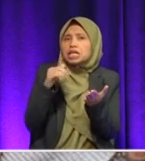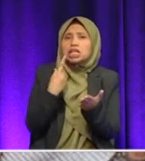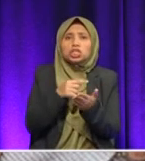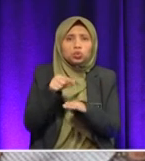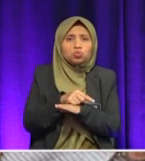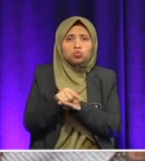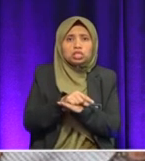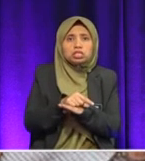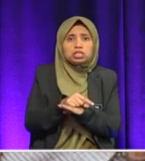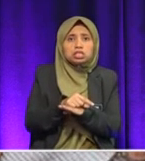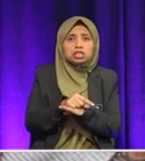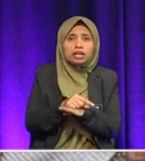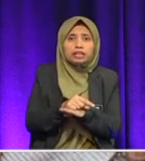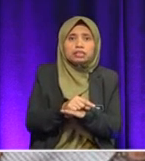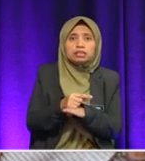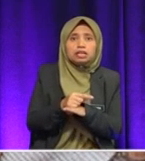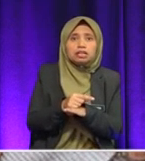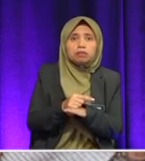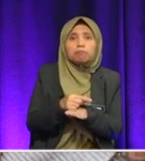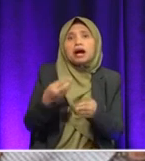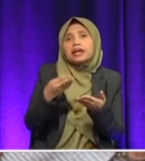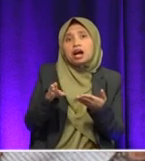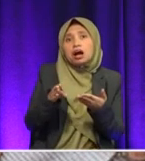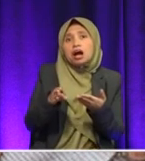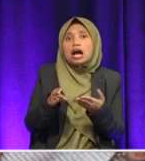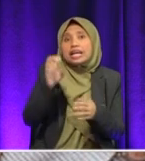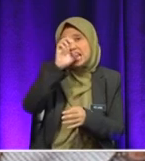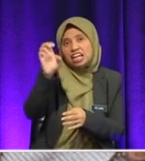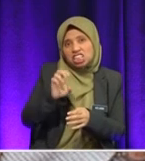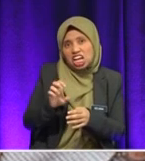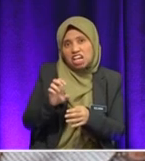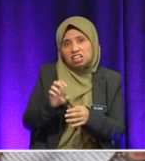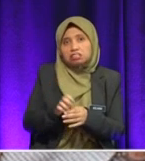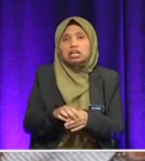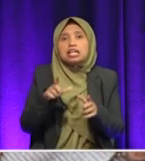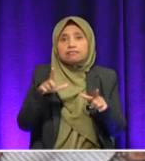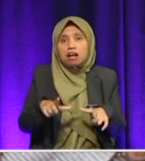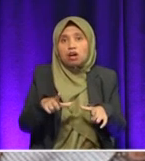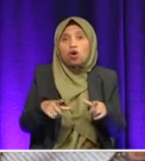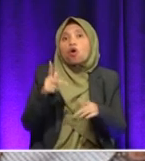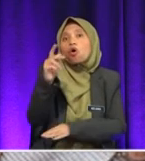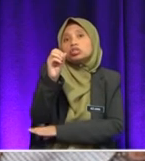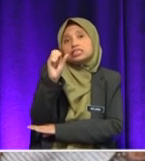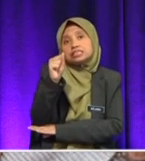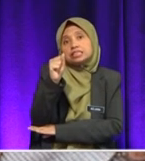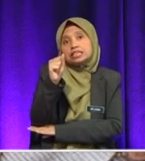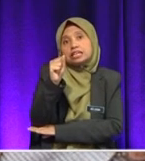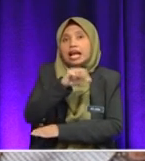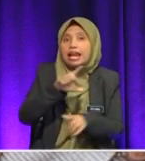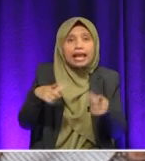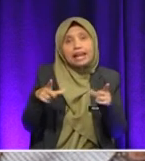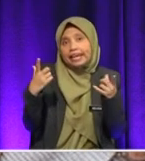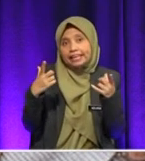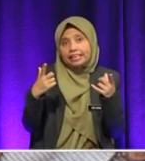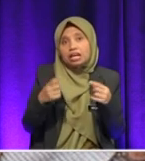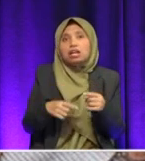kepakai itu kita sibuk kedai Oke idecrypt ayyabina yg nyanyi Letakkan kesini ini agak kau sampingan untuk sehelai pakaian